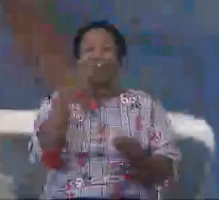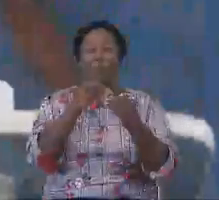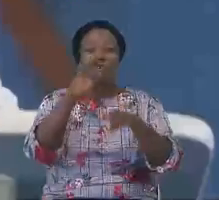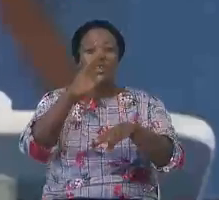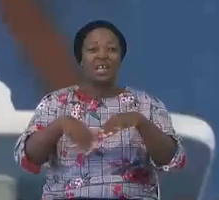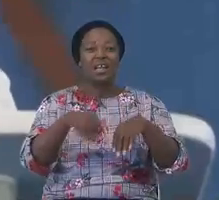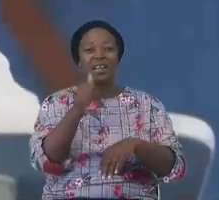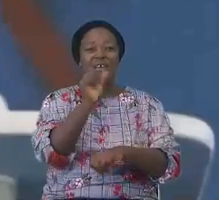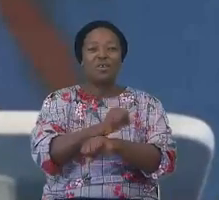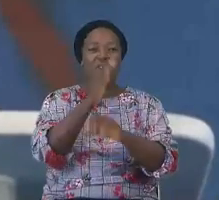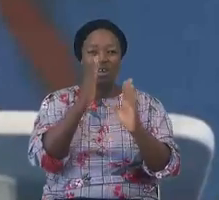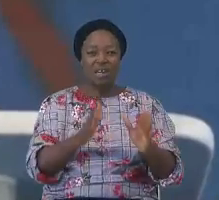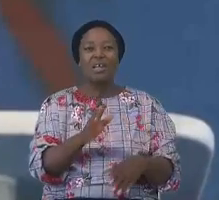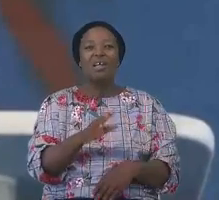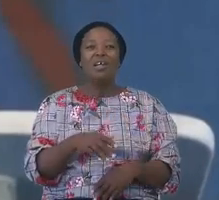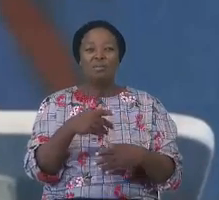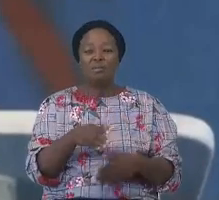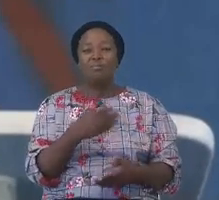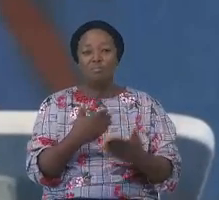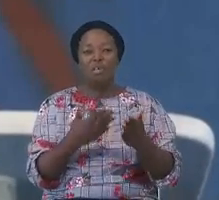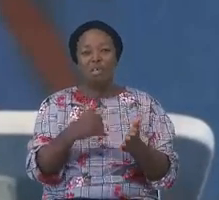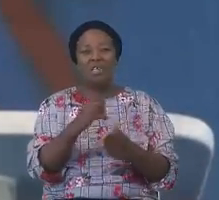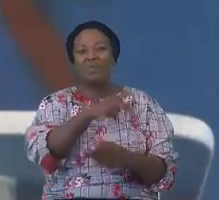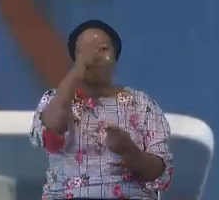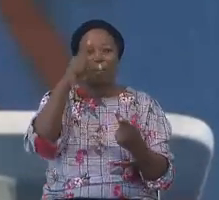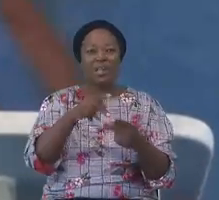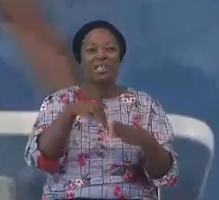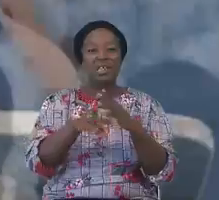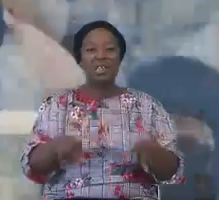Maintenant, je suis plus que vainqueur.